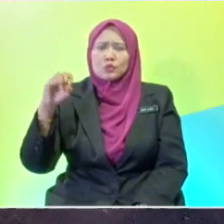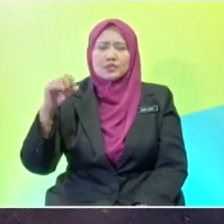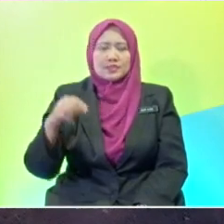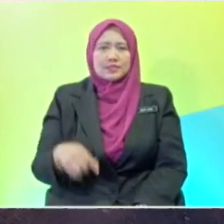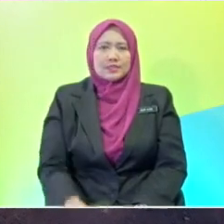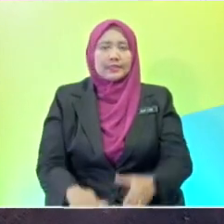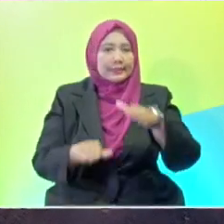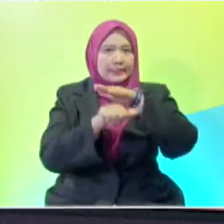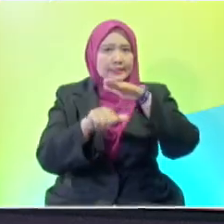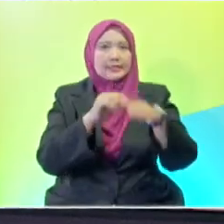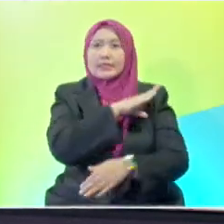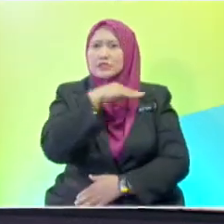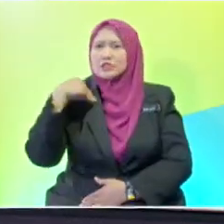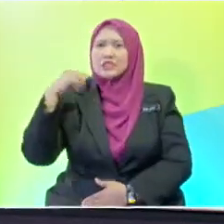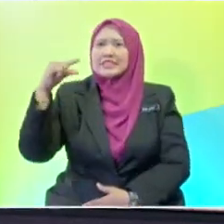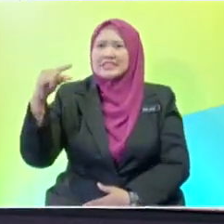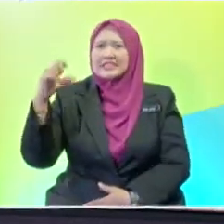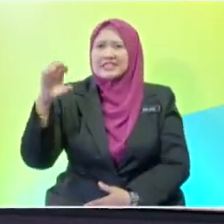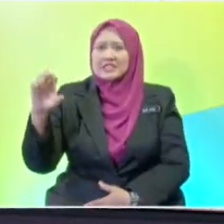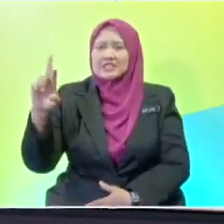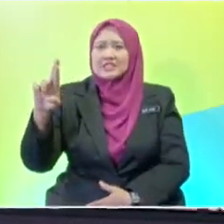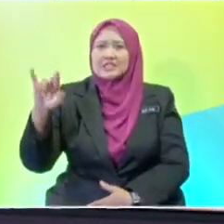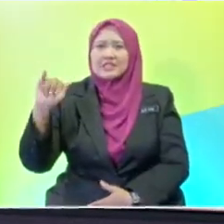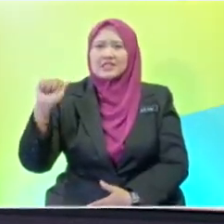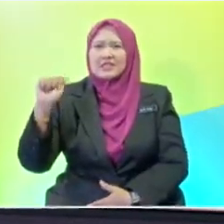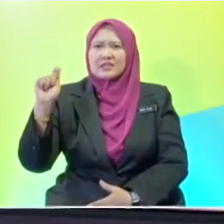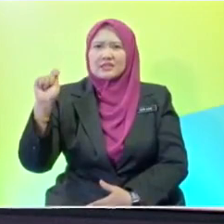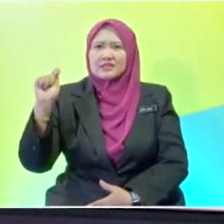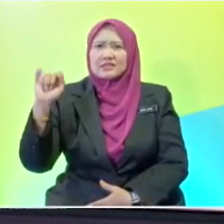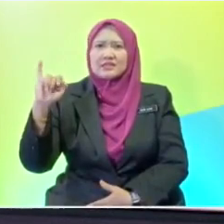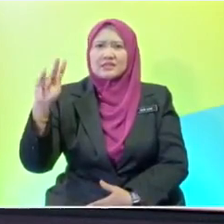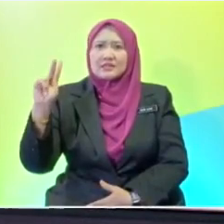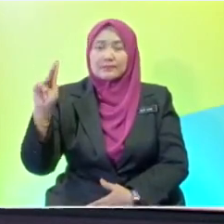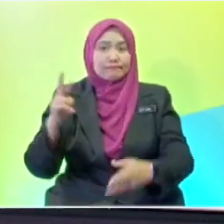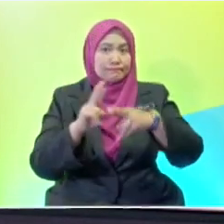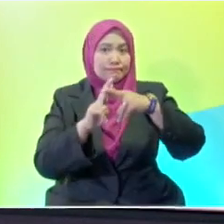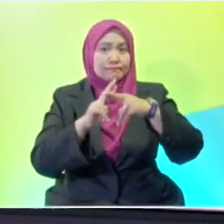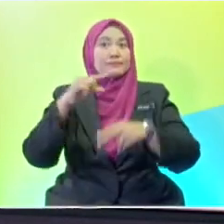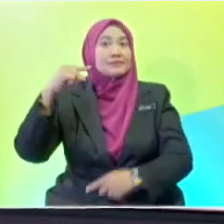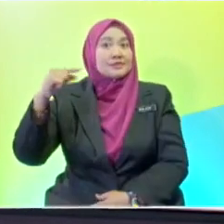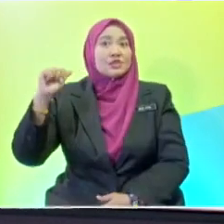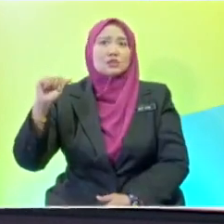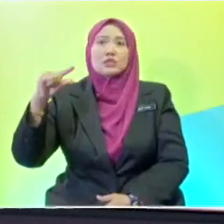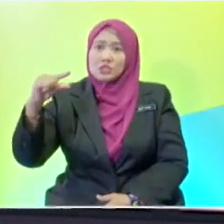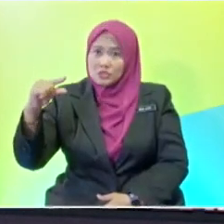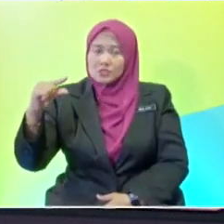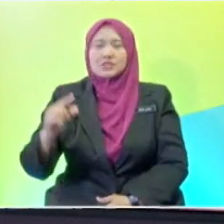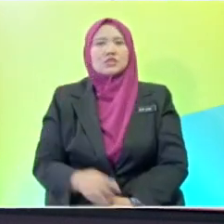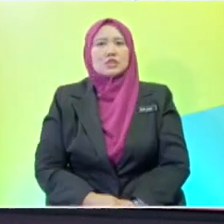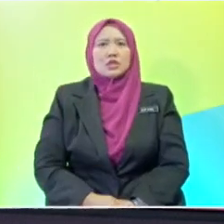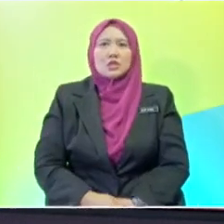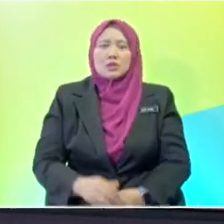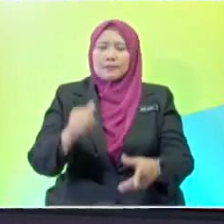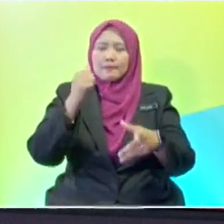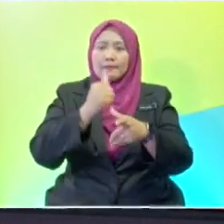Mungkin ada yang nggak tahu sekarang ini apakah iya Aji Eji ini dan tadi tahu di